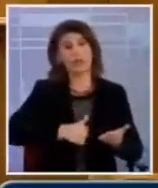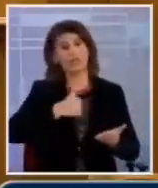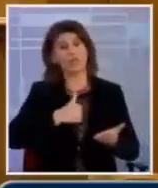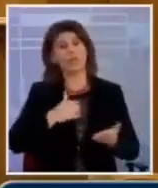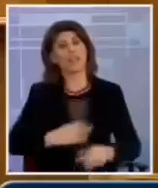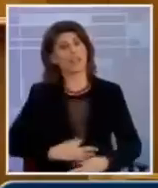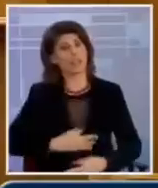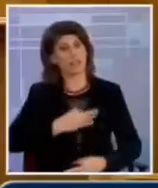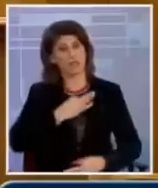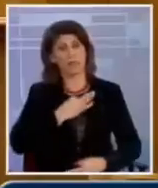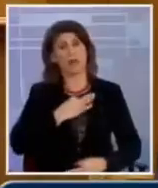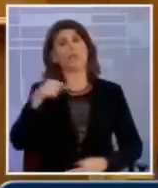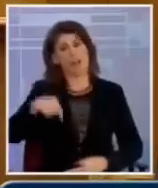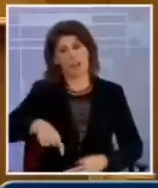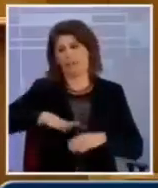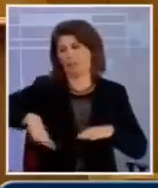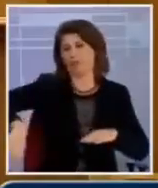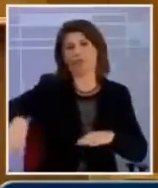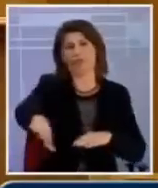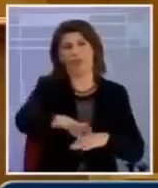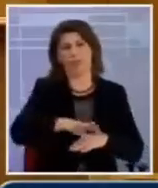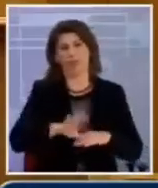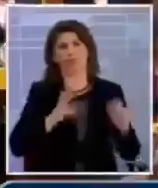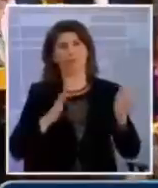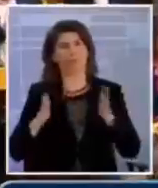την αξιοπρέπεια αυτού του λαού.